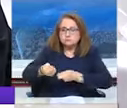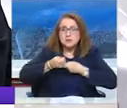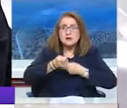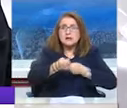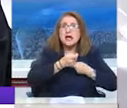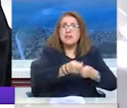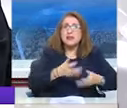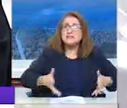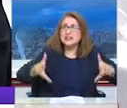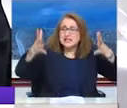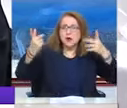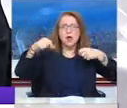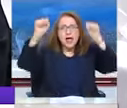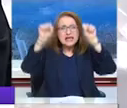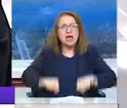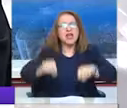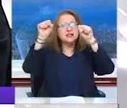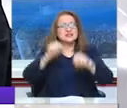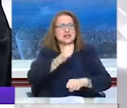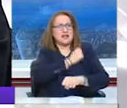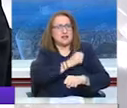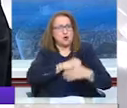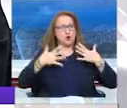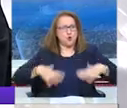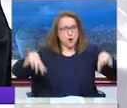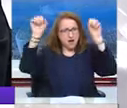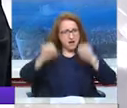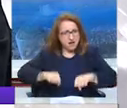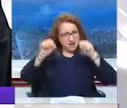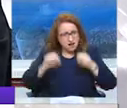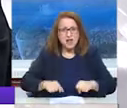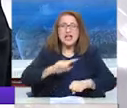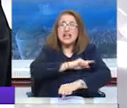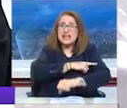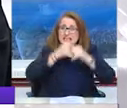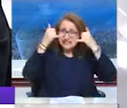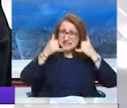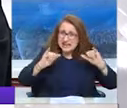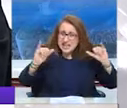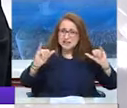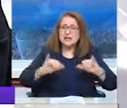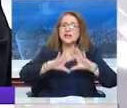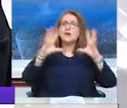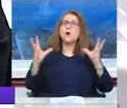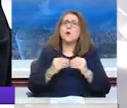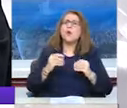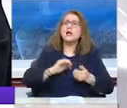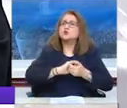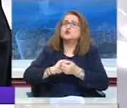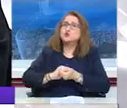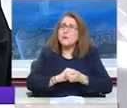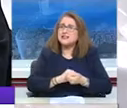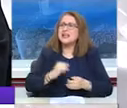κτηρίων και καθαριστήρια ρούχων. Λιανικό εμπόριο αρτοσκευασμάτων, κτηνίατροι, κοινοφελή ιδρύματα και φιλανθρωπικά